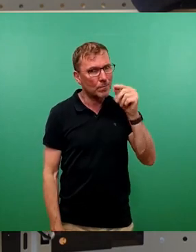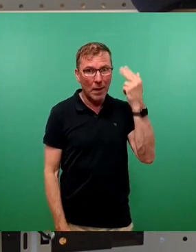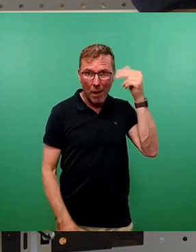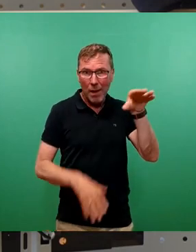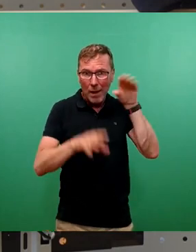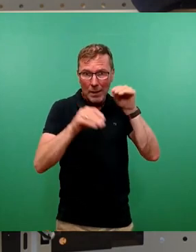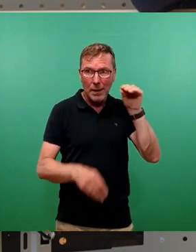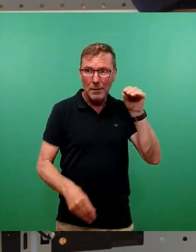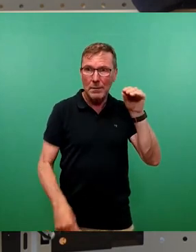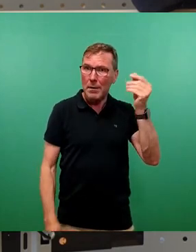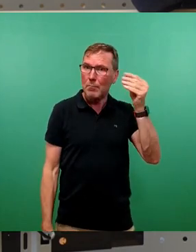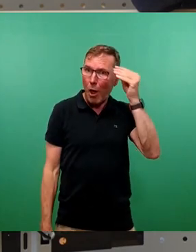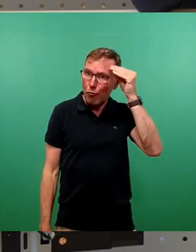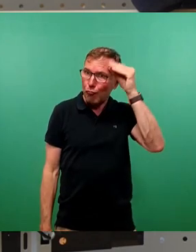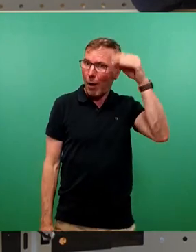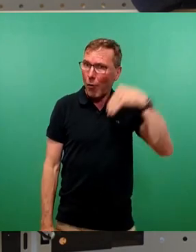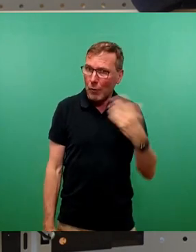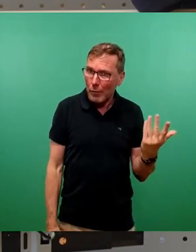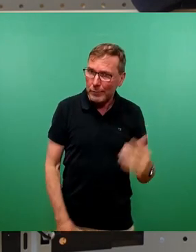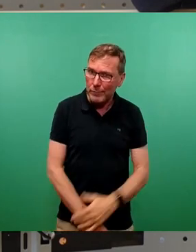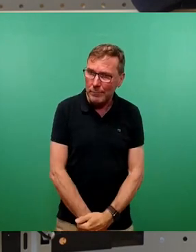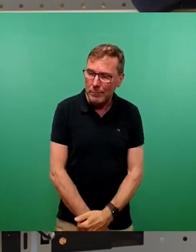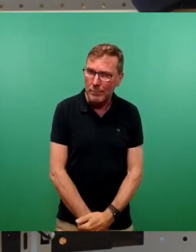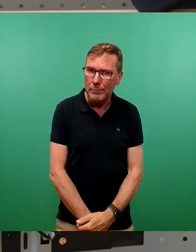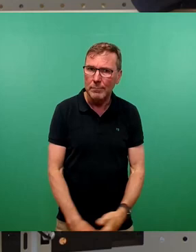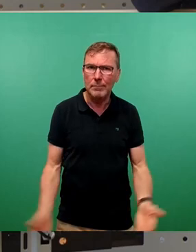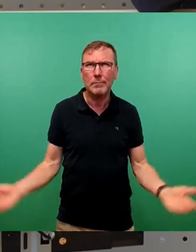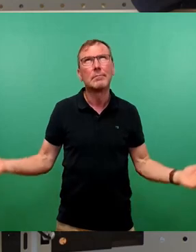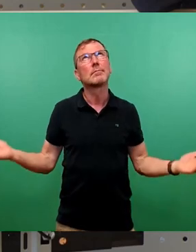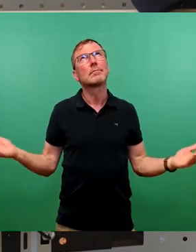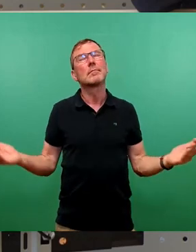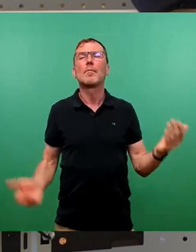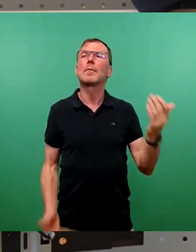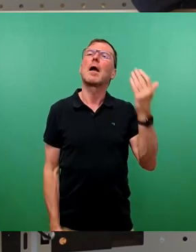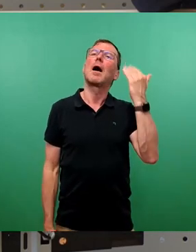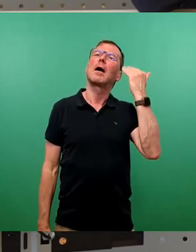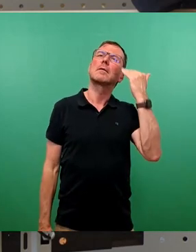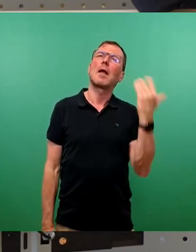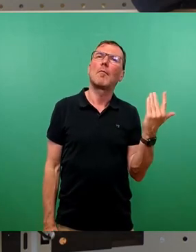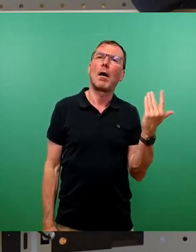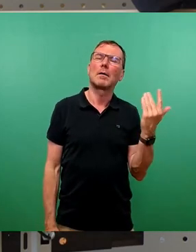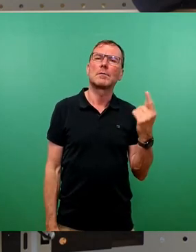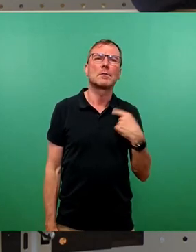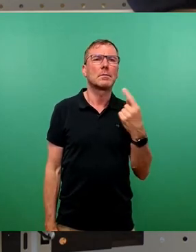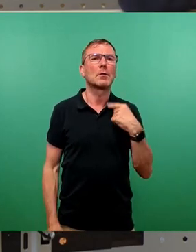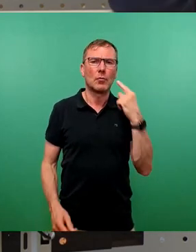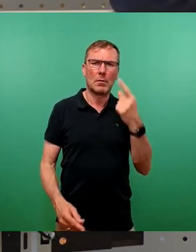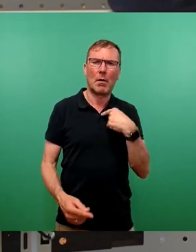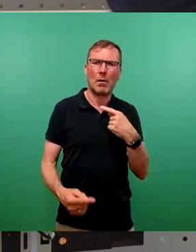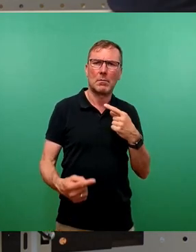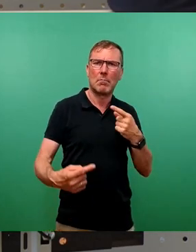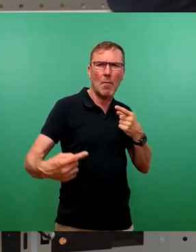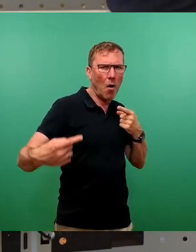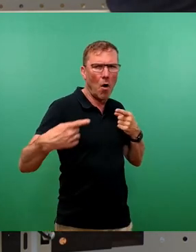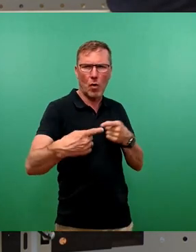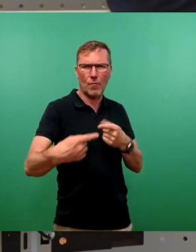schlauer geworden. Damals ist er auf Konfrontation mit dem Stadtrat gegangen und